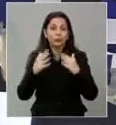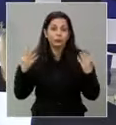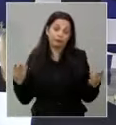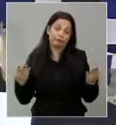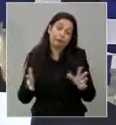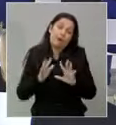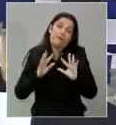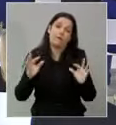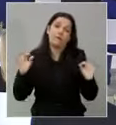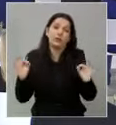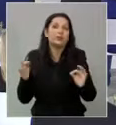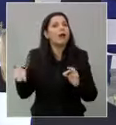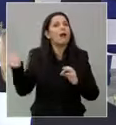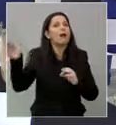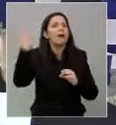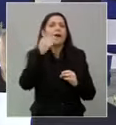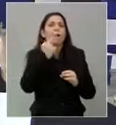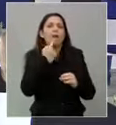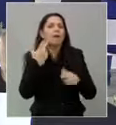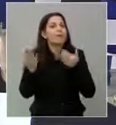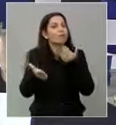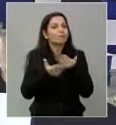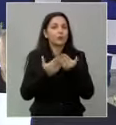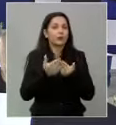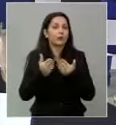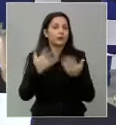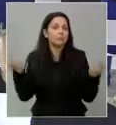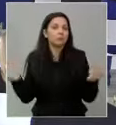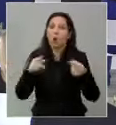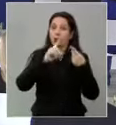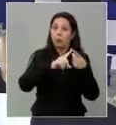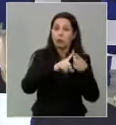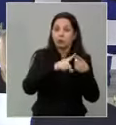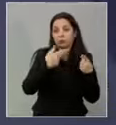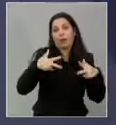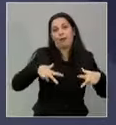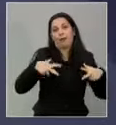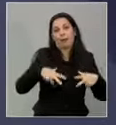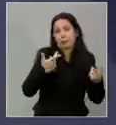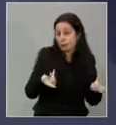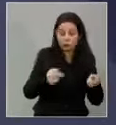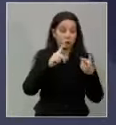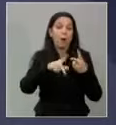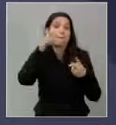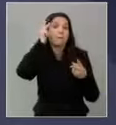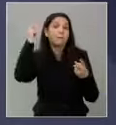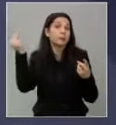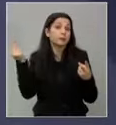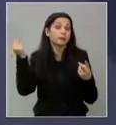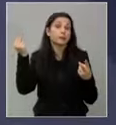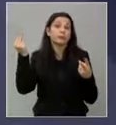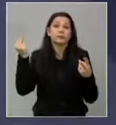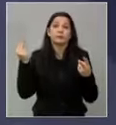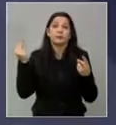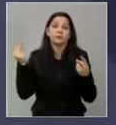ρόλο για να φτάσουμε σε αυτό το σημείο. Και αναφέρομαι στην πολιτεία, τα πανεπιστήμια μας